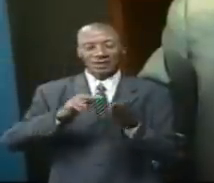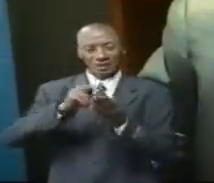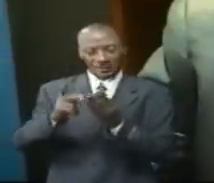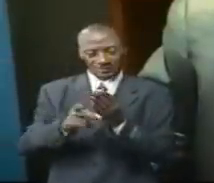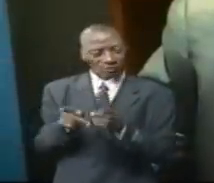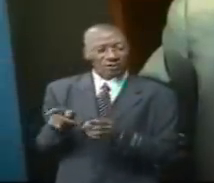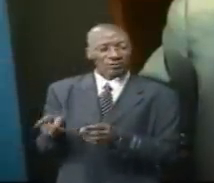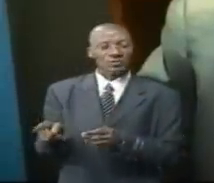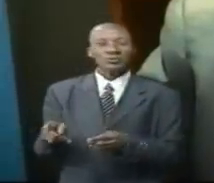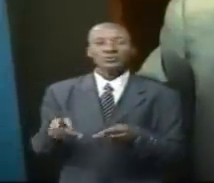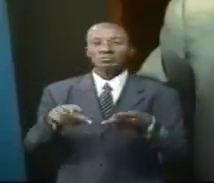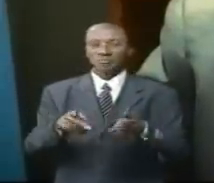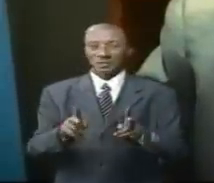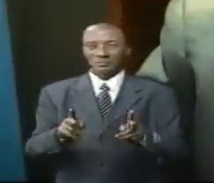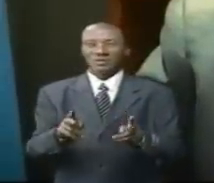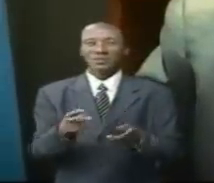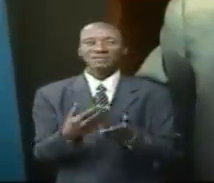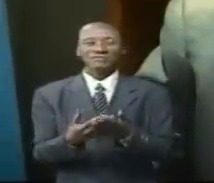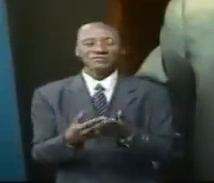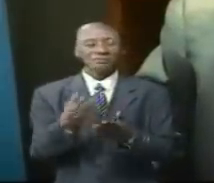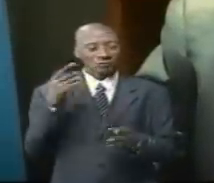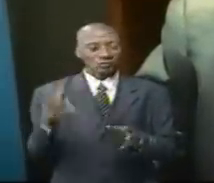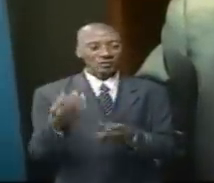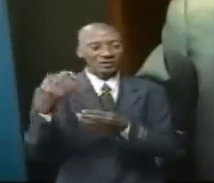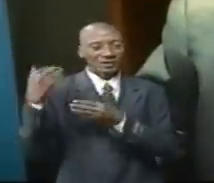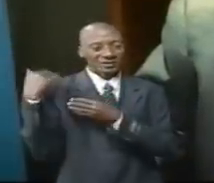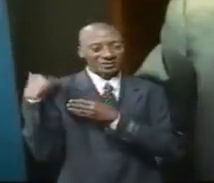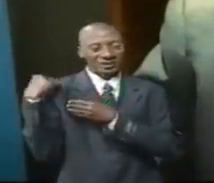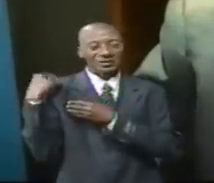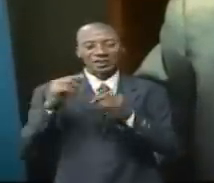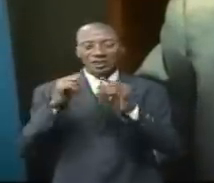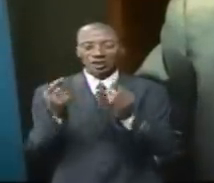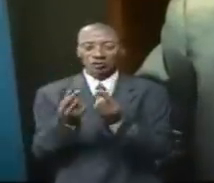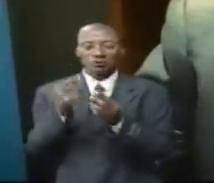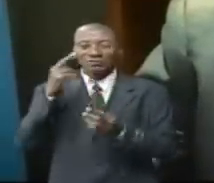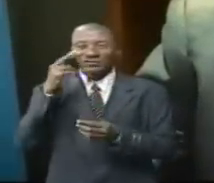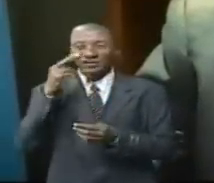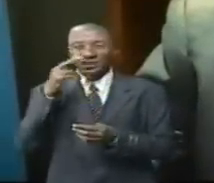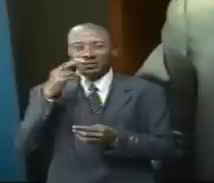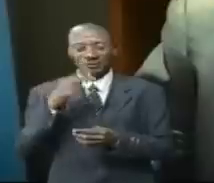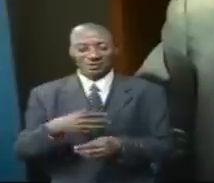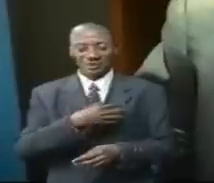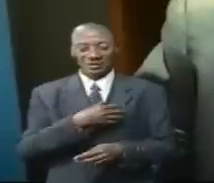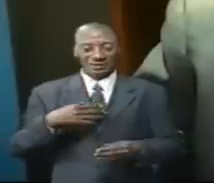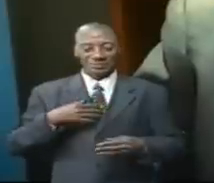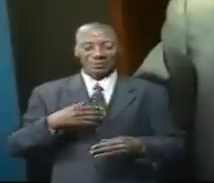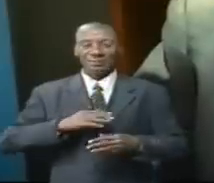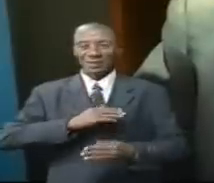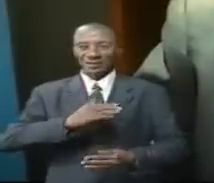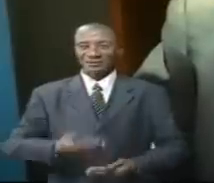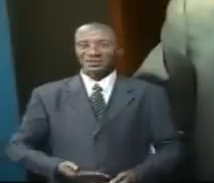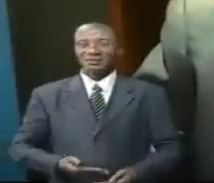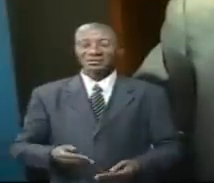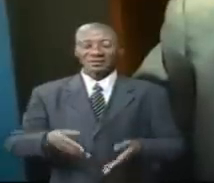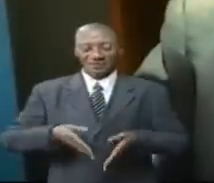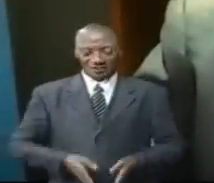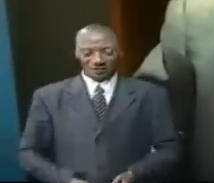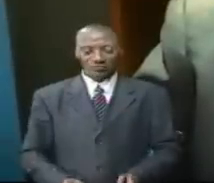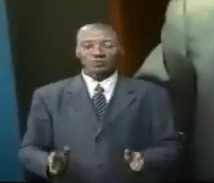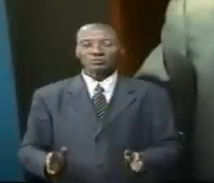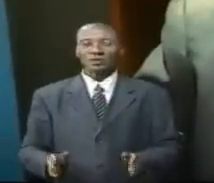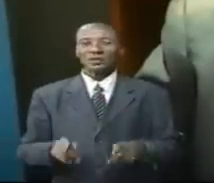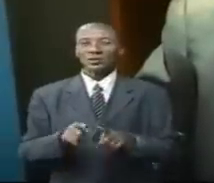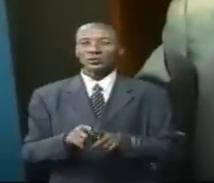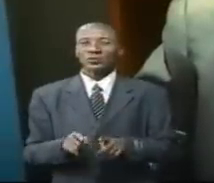permettra d'améliorer la prise en charge des groupes vulnérables, des femmes enceintes, des accouchements et des soins